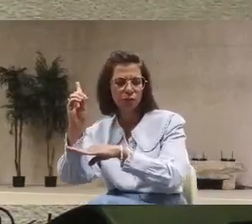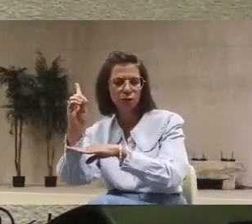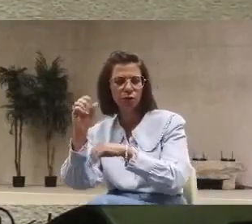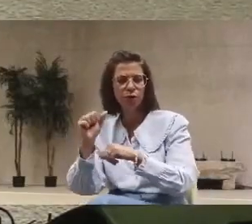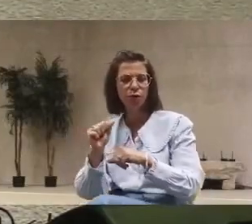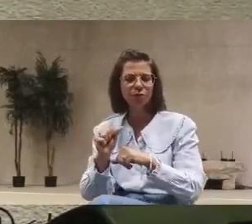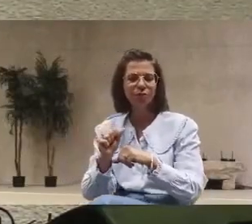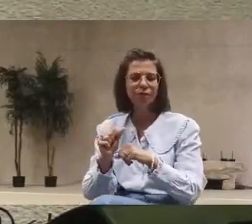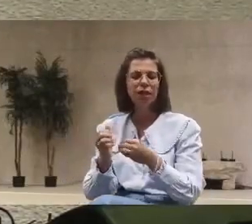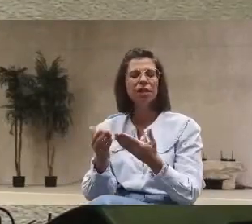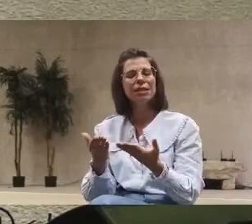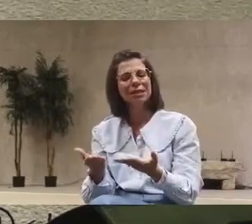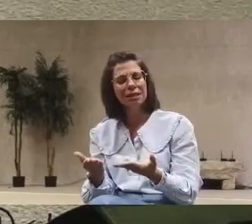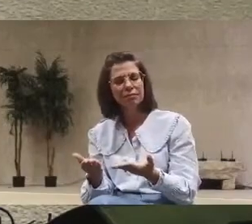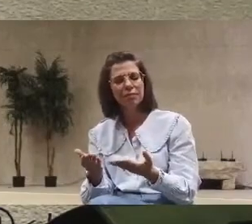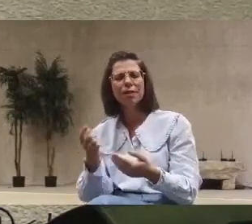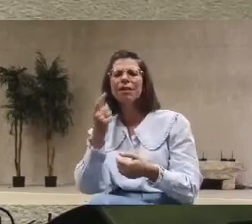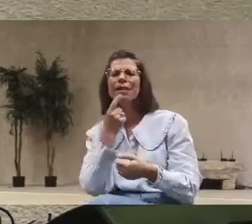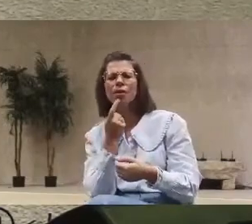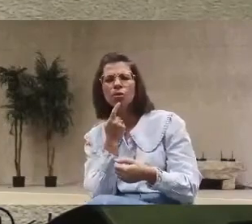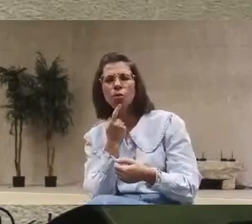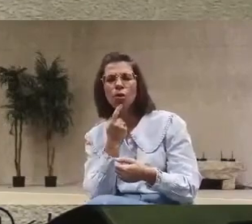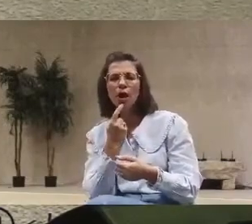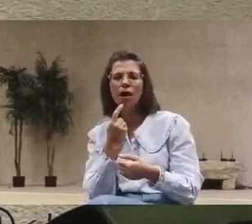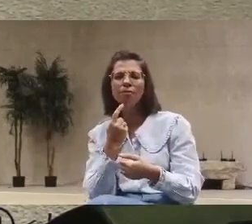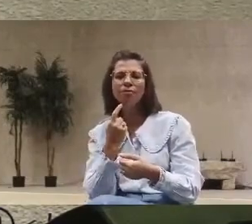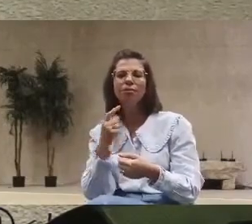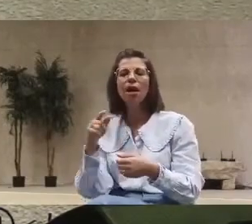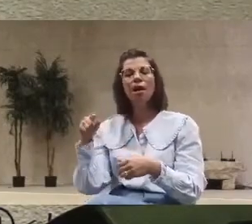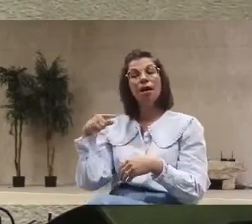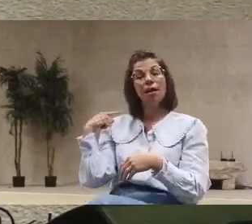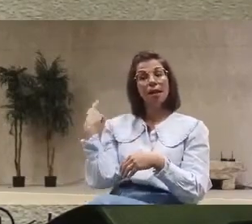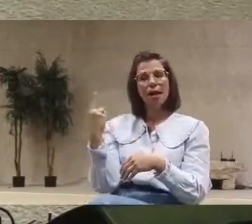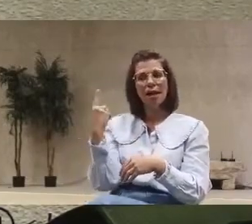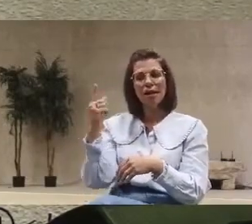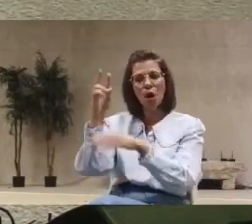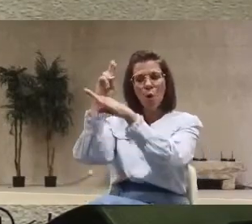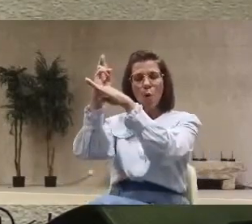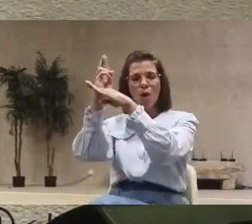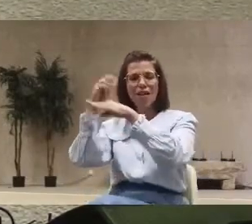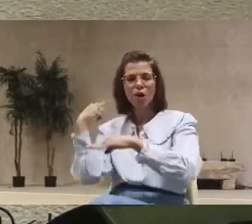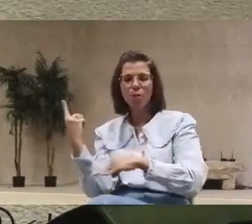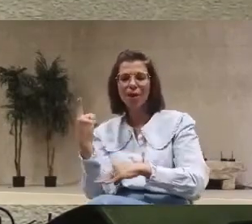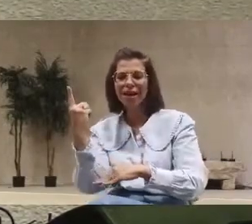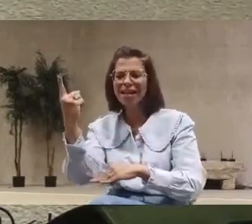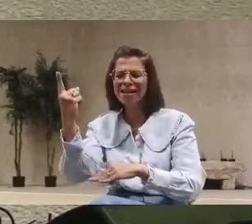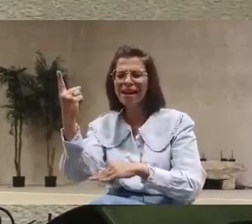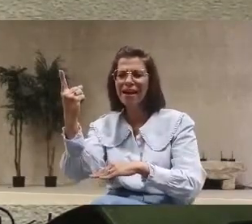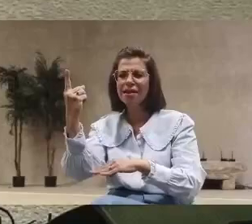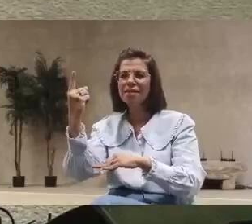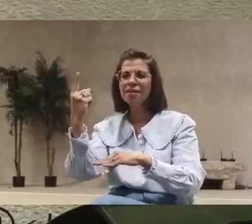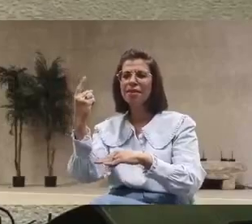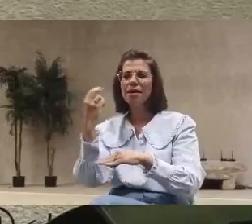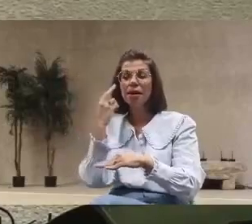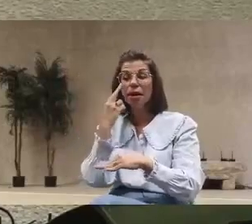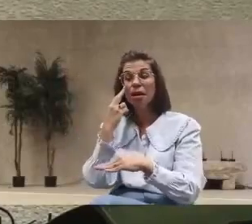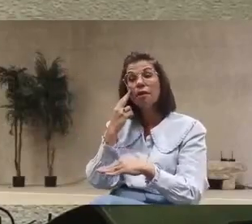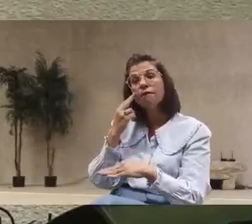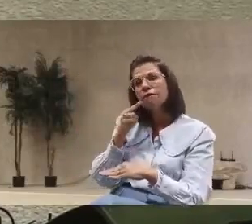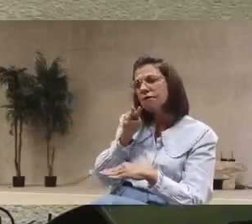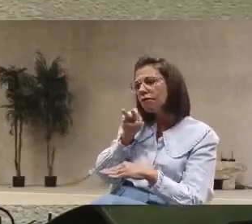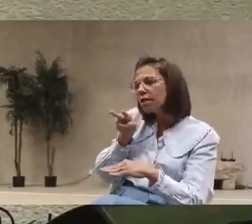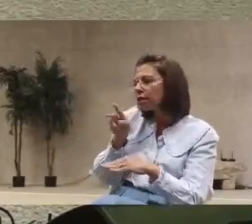royaume spirituel, qu'il est éternel, qu'il est invisible, qu'il est inébranlable,